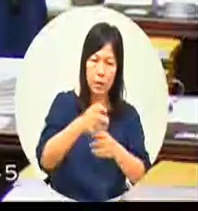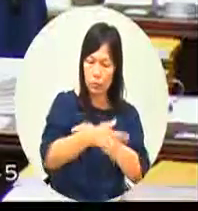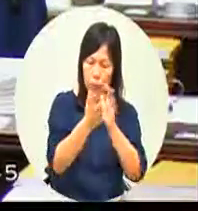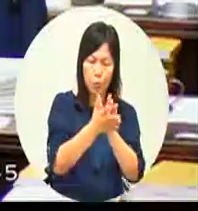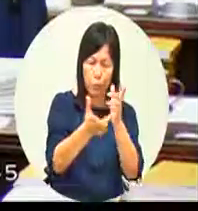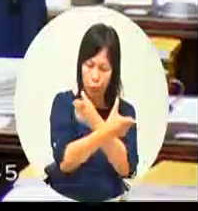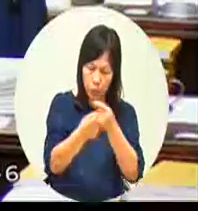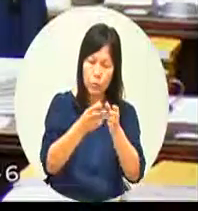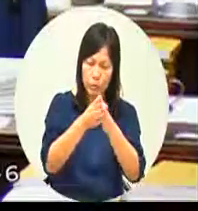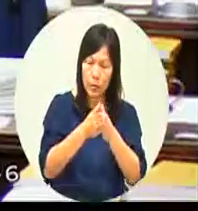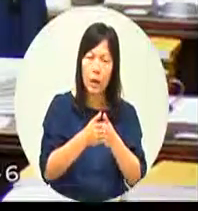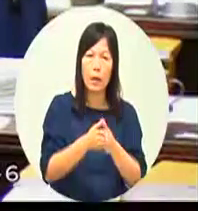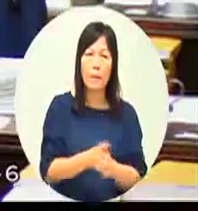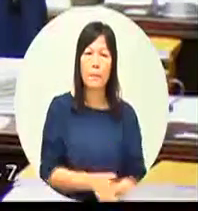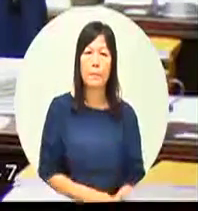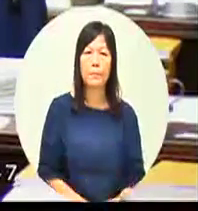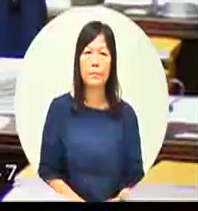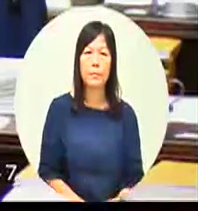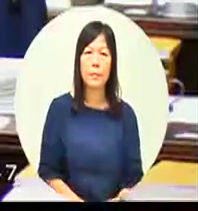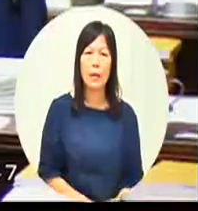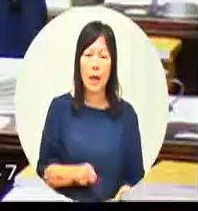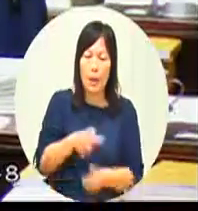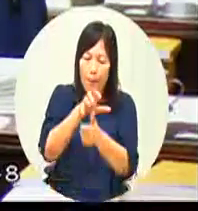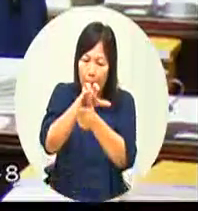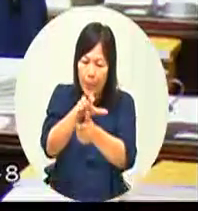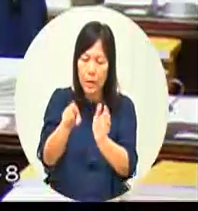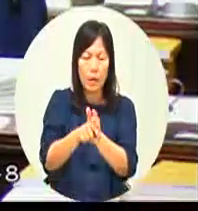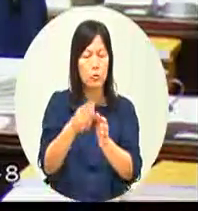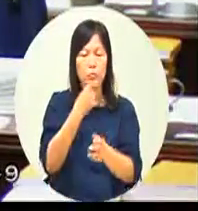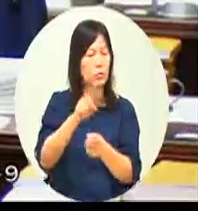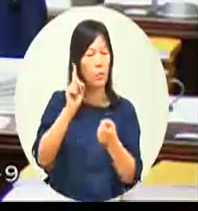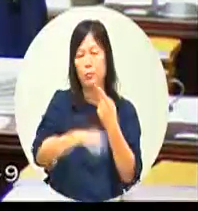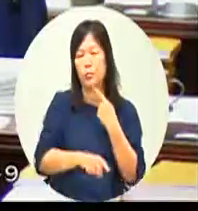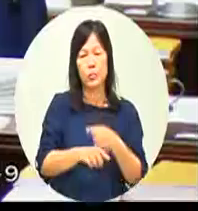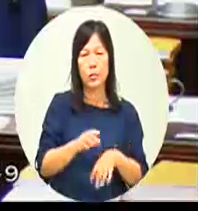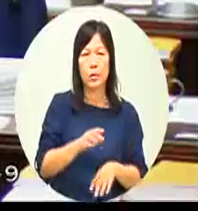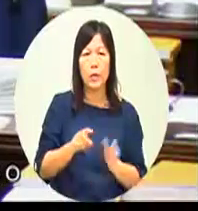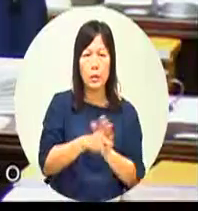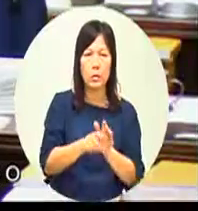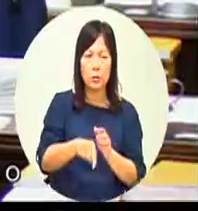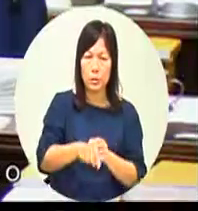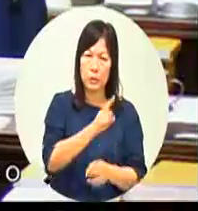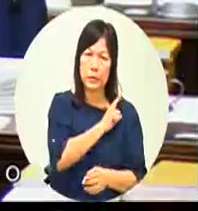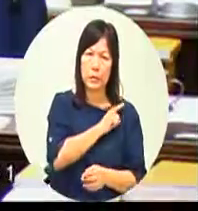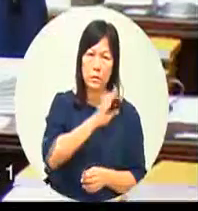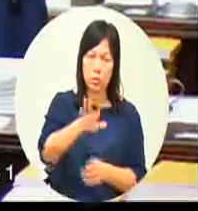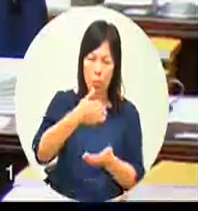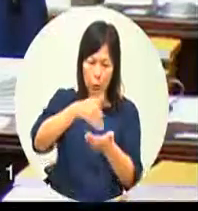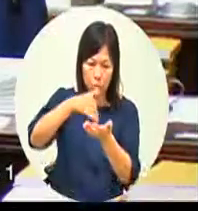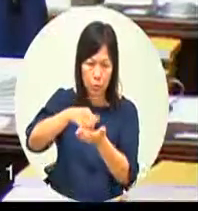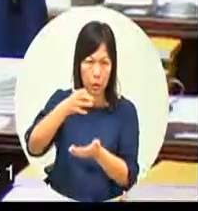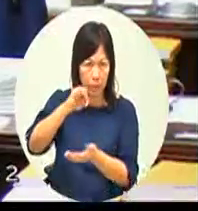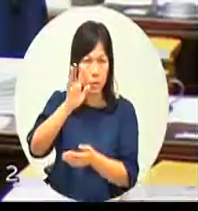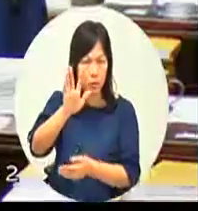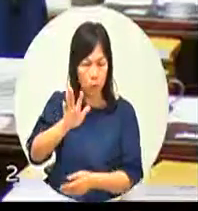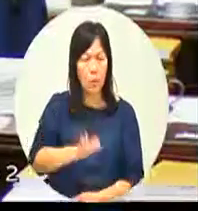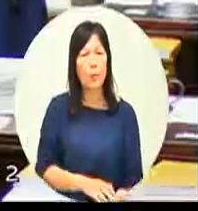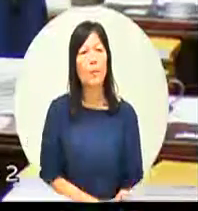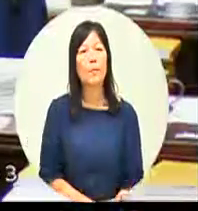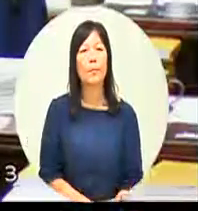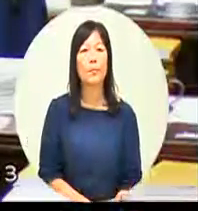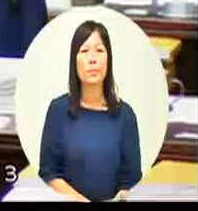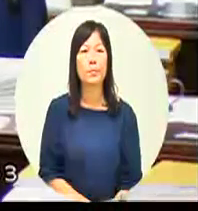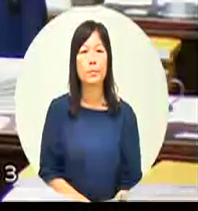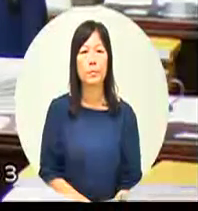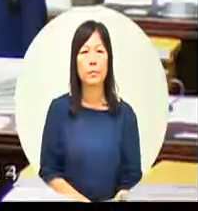致，这个他要逼你这样子是没有道理的，因为这里是有你自己的预算的成本在这里面，所以这里